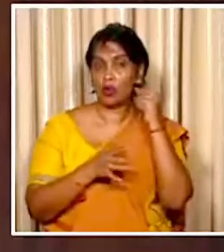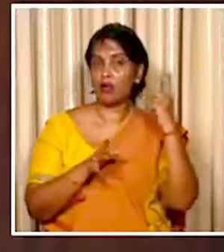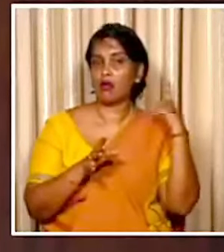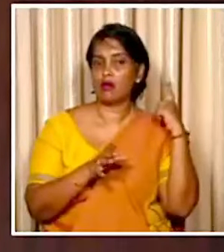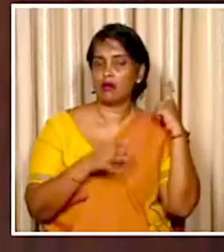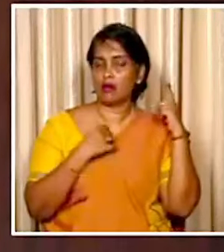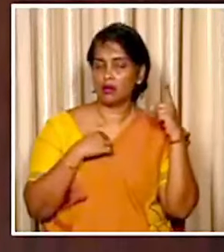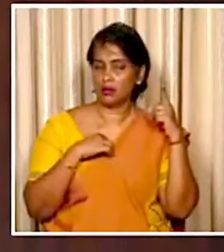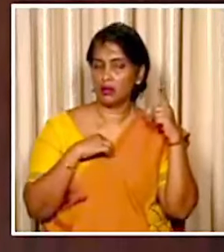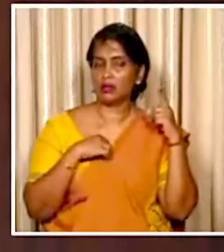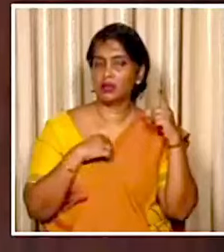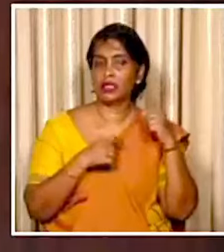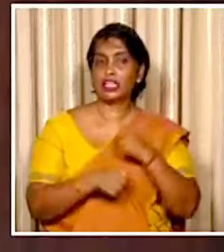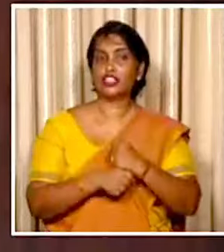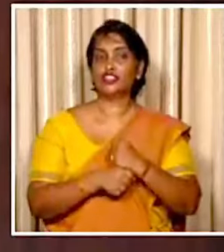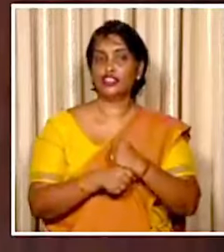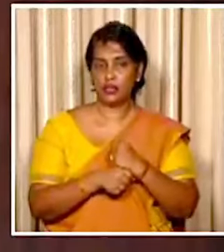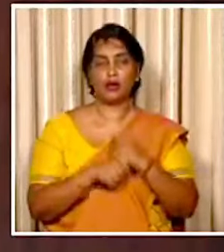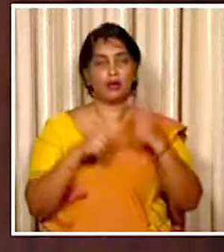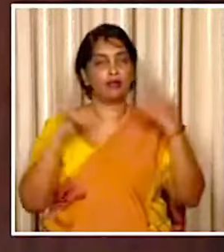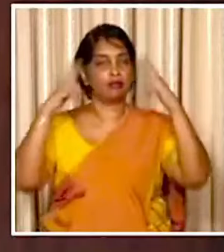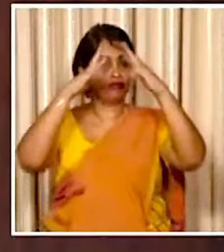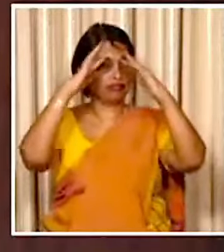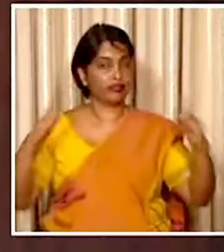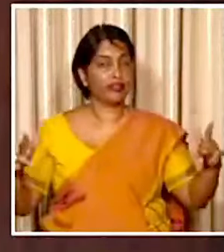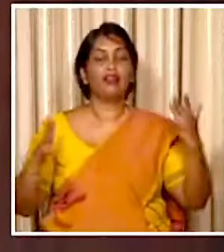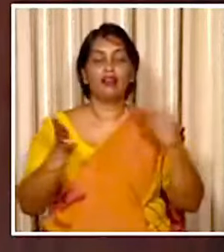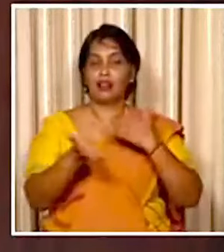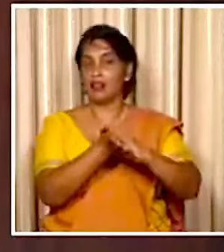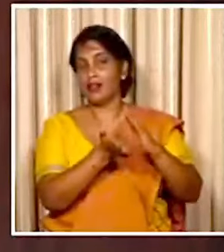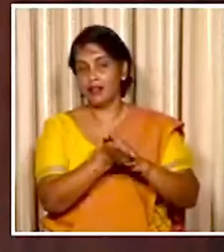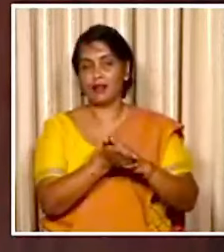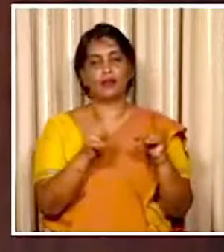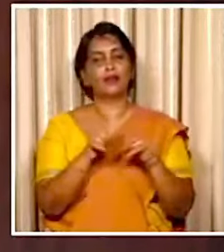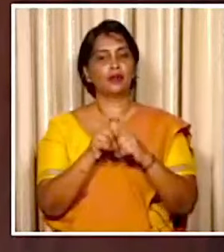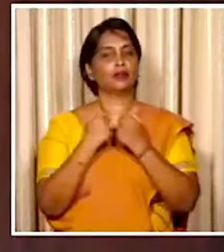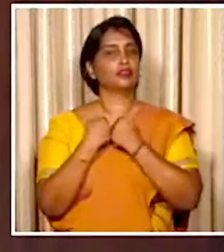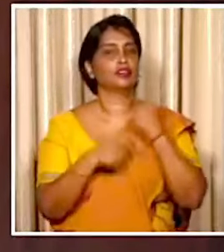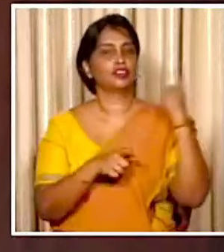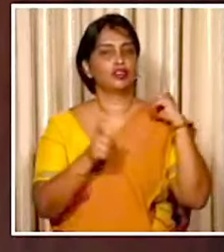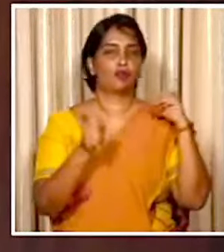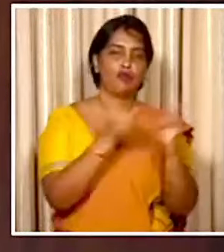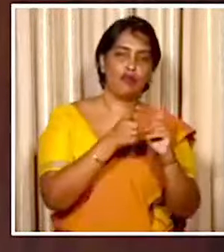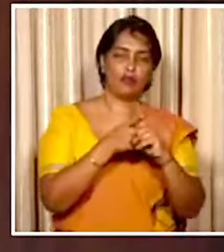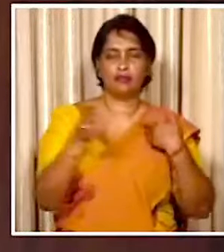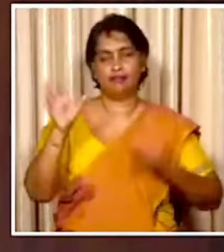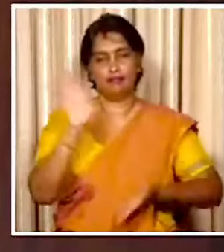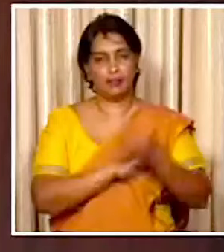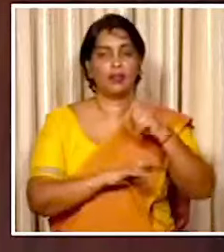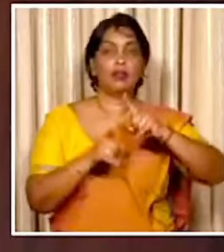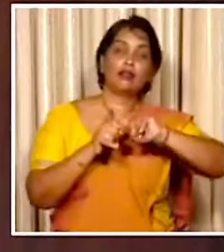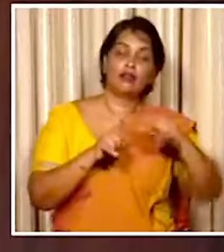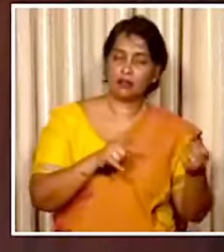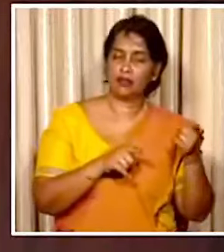රුසියානු හමුදාවේ ජෙනරල් කැම්ප් හෙල්පර්ස්, ඒ කියන්නේ සහායකයන් විදිහට අරගෙන යනවා යුද්ධයට යනවා යම් ප්‍රමාණයක්. ඊට